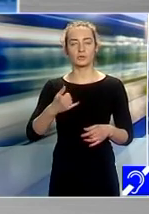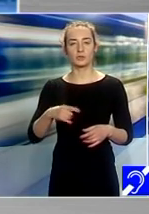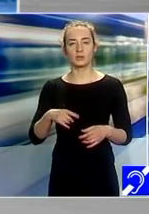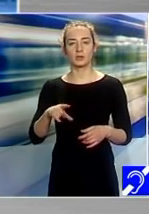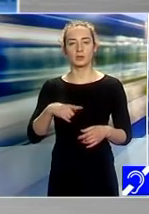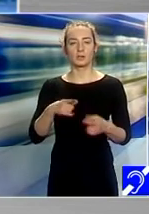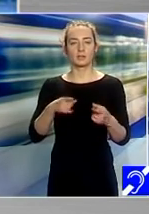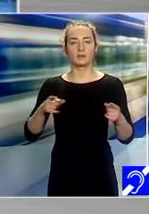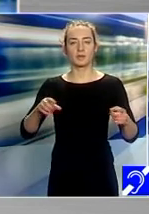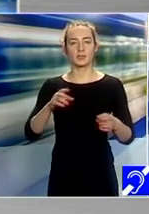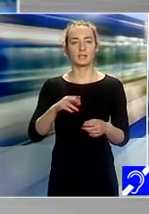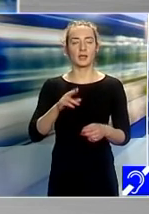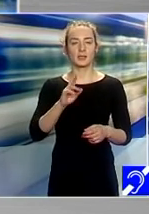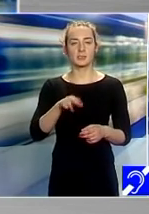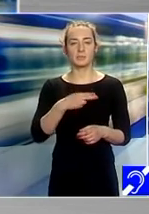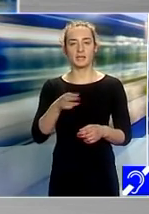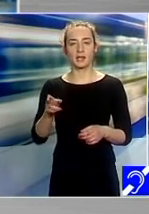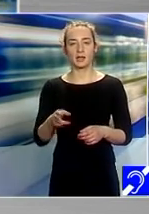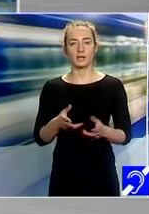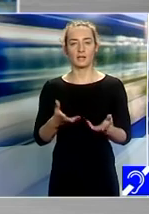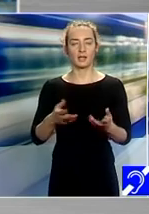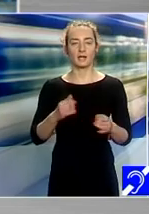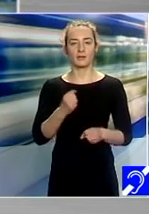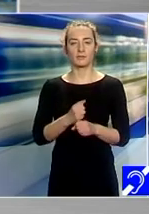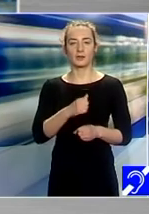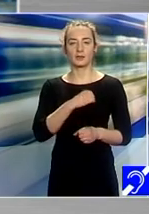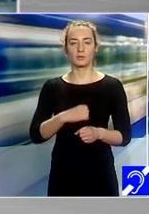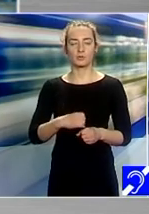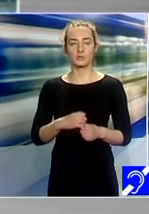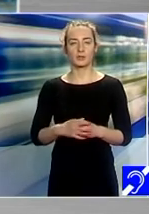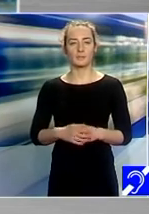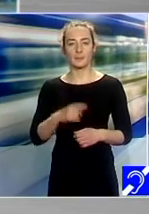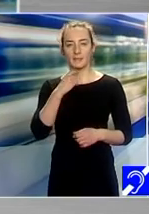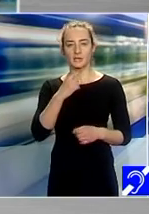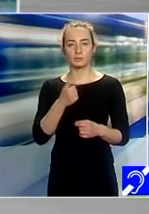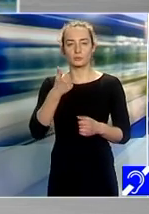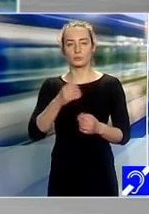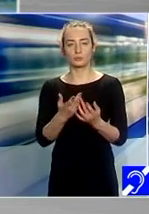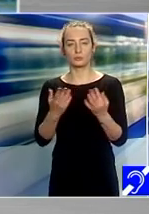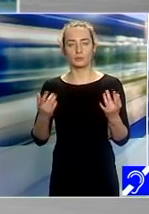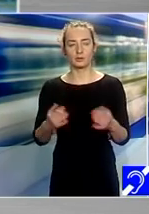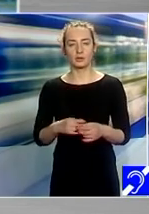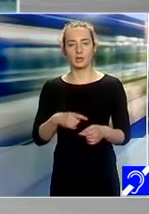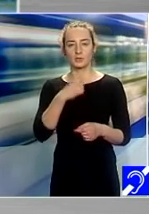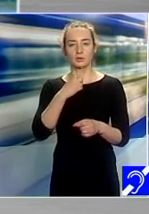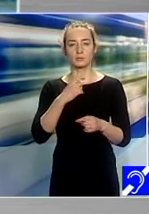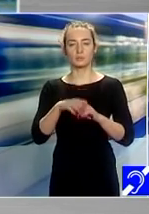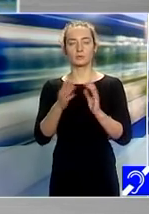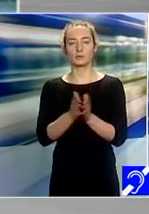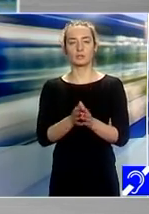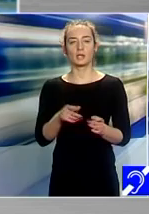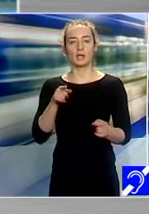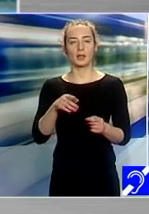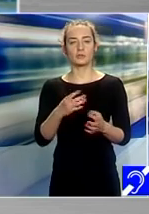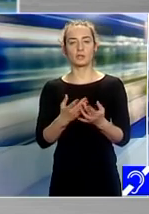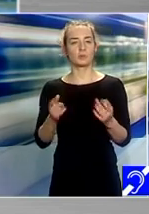alte clinici chirurgicale care oricum fac chirurgia sânului, am spus un număr, de exemplu, și așa au spus toți, da? E, acel număr